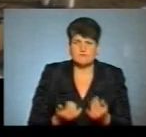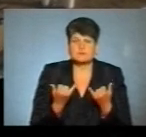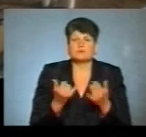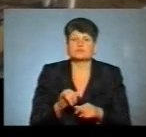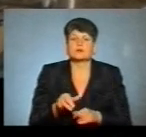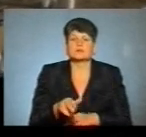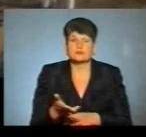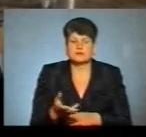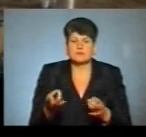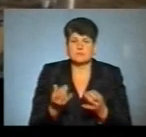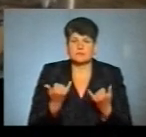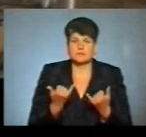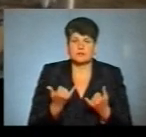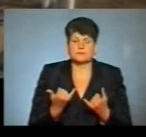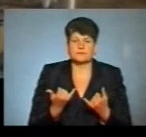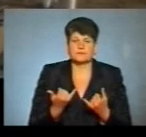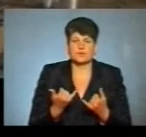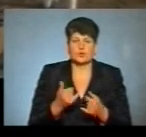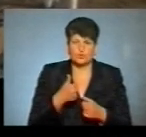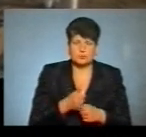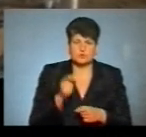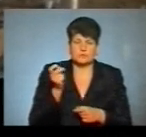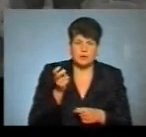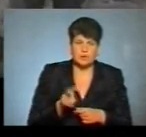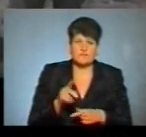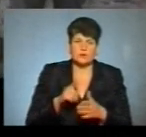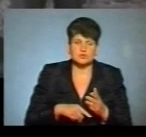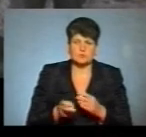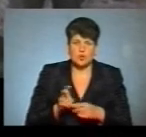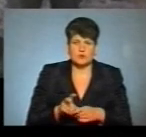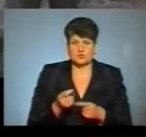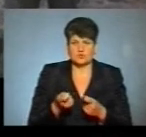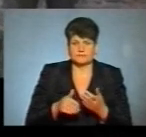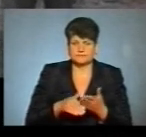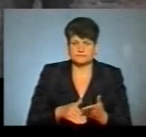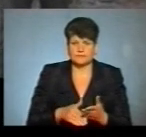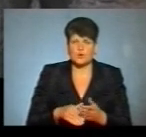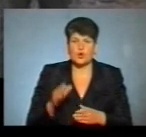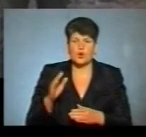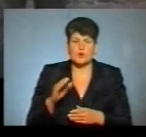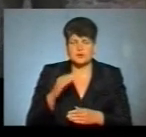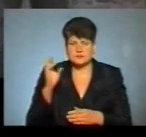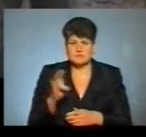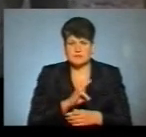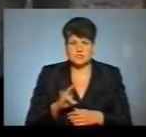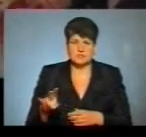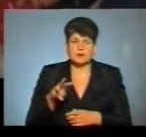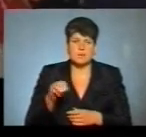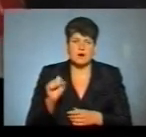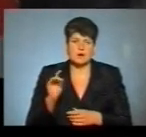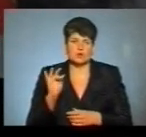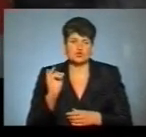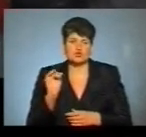треба тільки щось, ну, добре, що Каритас приїжджаєш, і віруючий ходить, все. Директор тернопільського Каритасу отець Андрій Марчук каже, під час